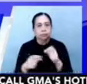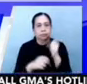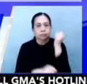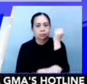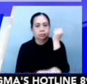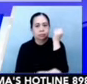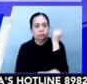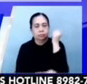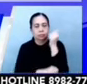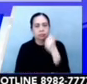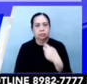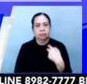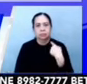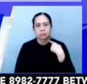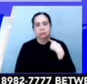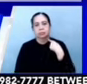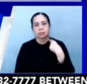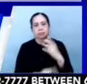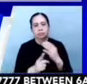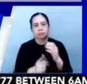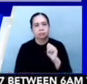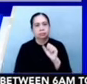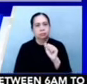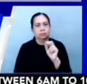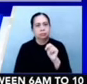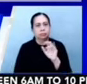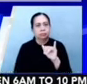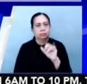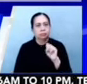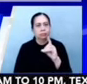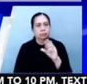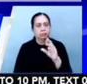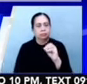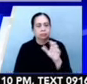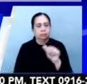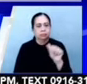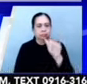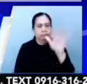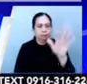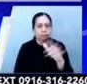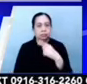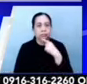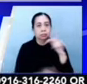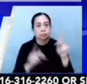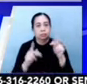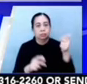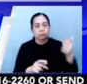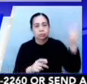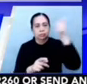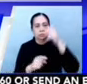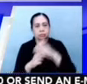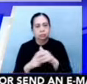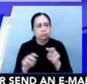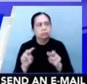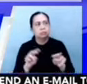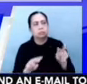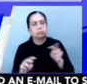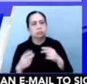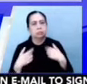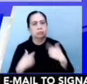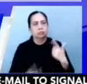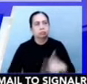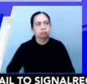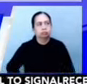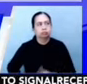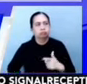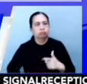pang-holdup sa Barangay San Isidro, Antipolo City. Ayon sa mga otoridad, namata ang umaaligid at may dalang barilang suspect sa